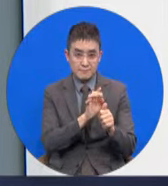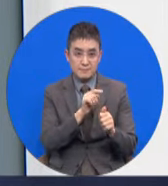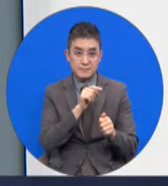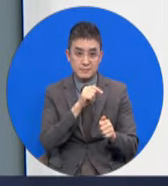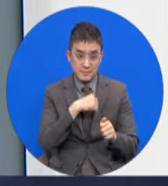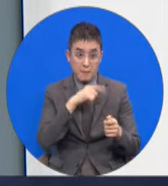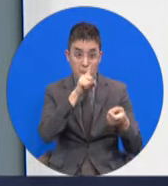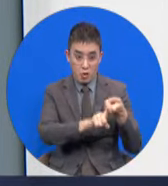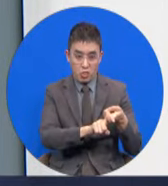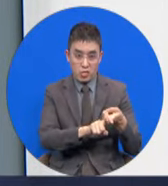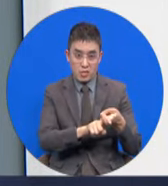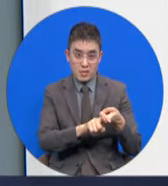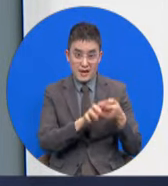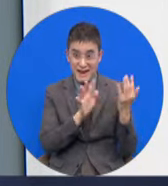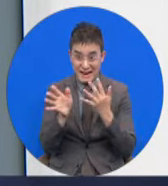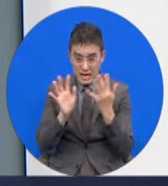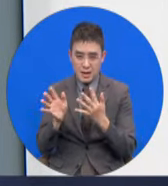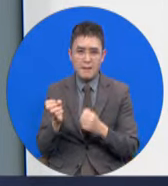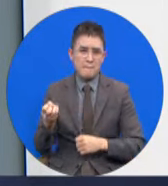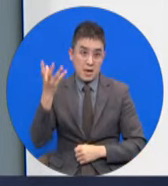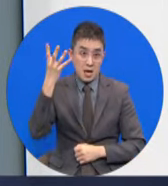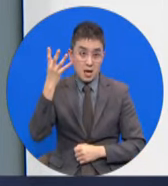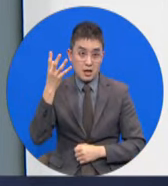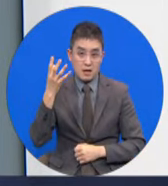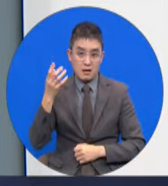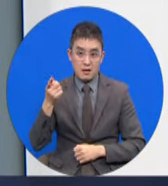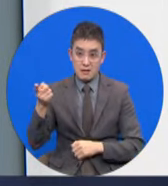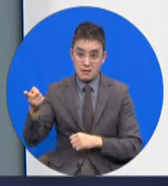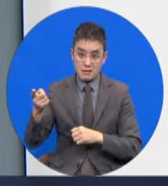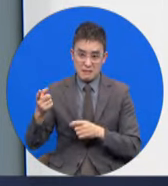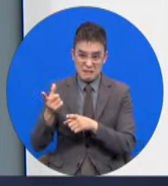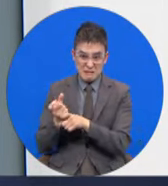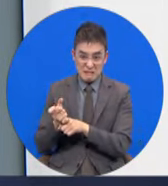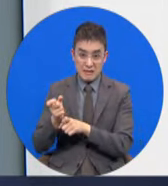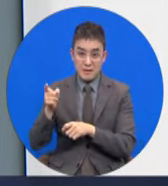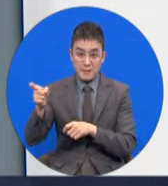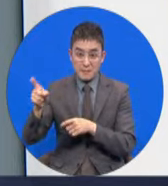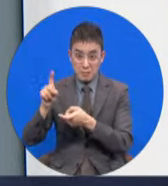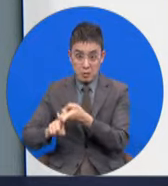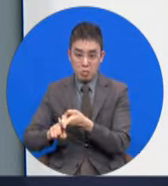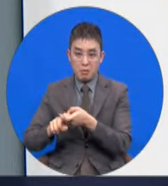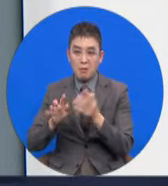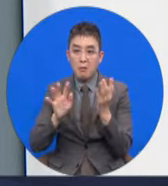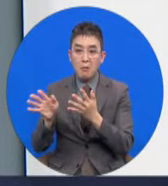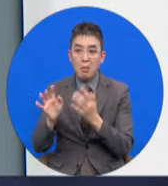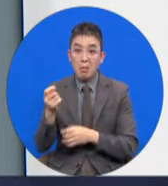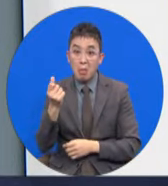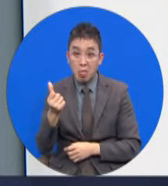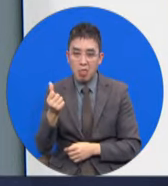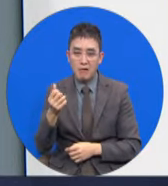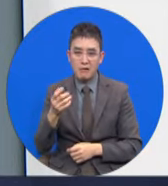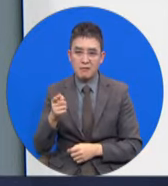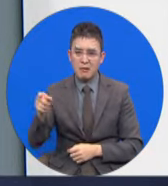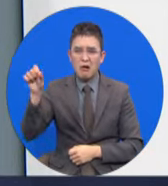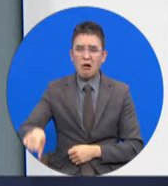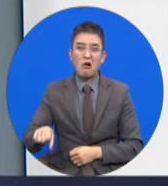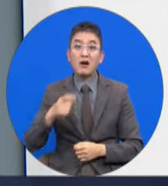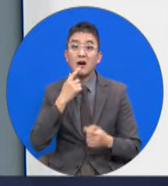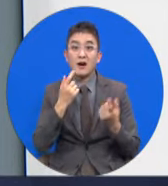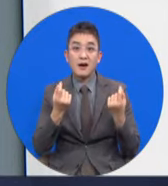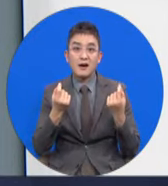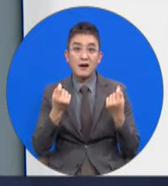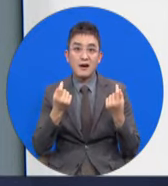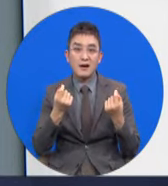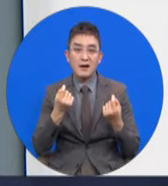나오면 이기는 게임입니다. 결국은 막바지까지 어느 진영이 위기심을 느끼고 투표율을 제고할 수 있을 것인가. 이게